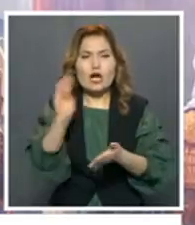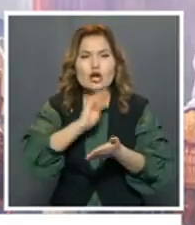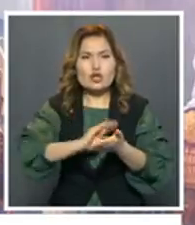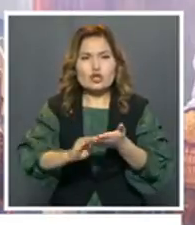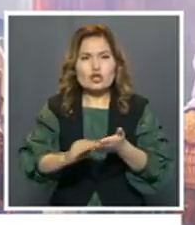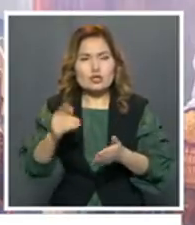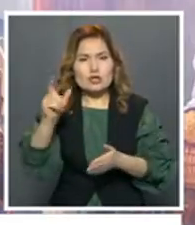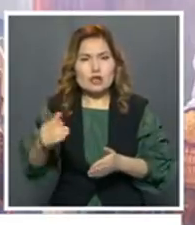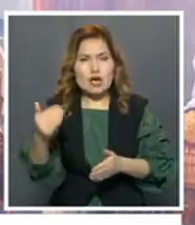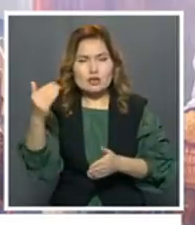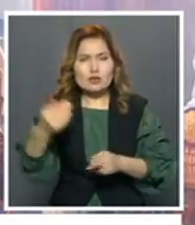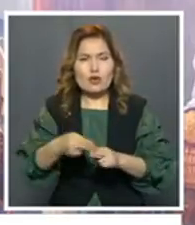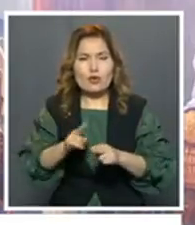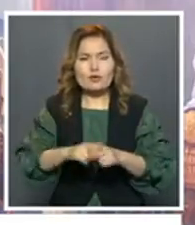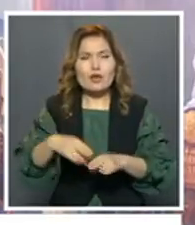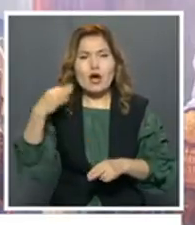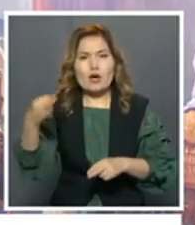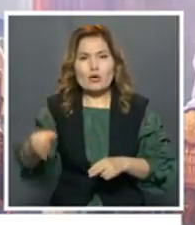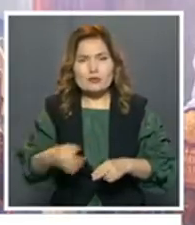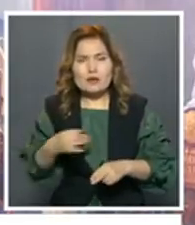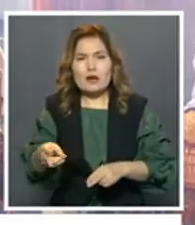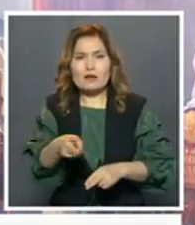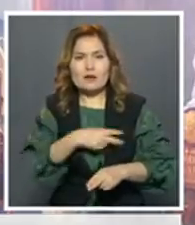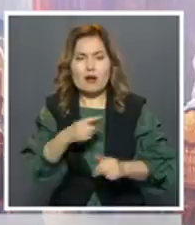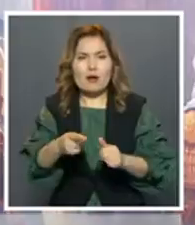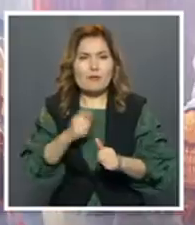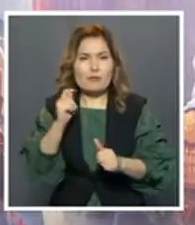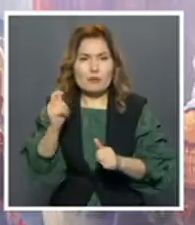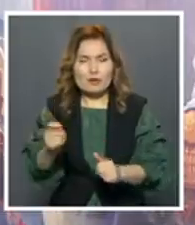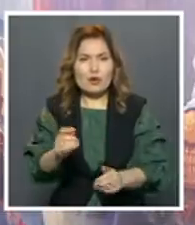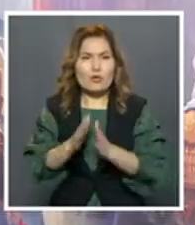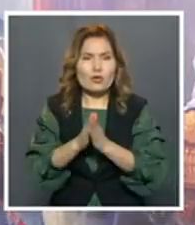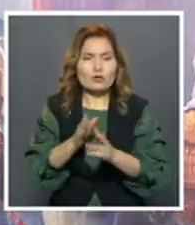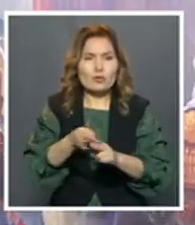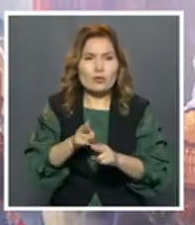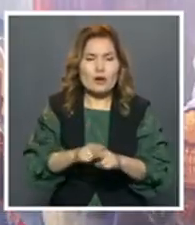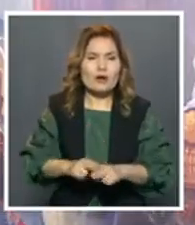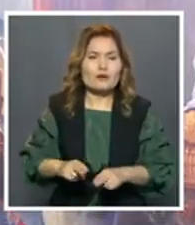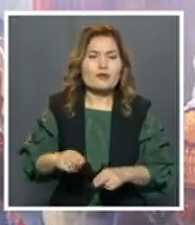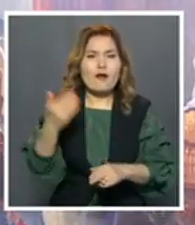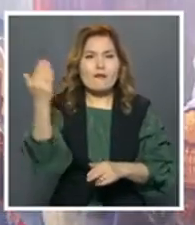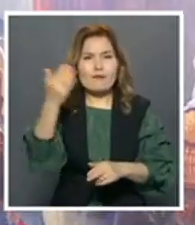одағының батыры атағын беру жөнінде өтінішін айтып, кейін ол жүзеге асады. Фильмде бұл жайлы айтылады.